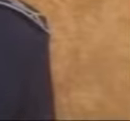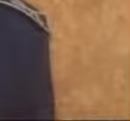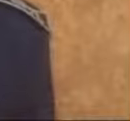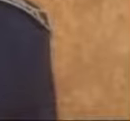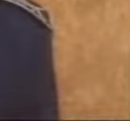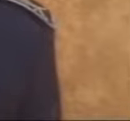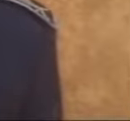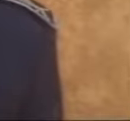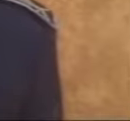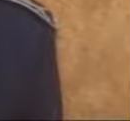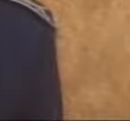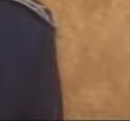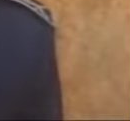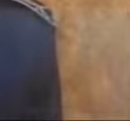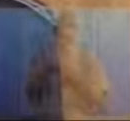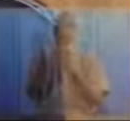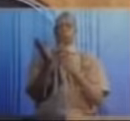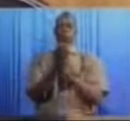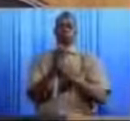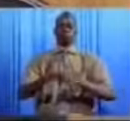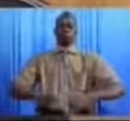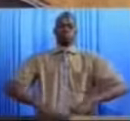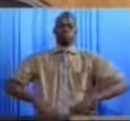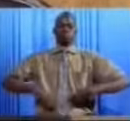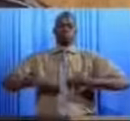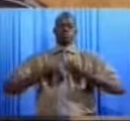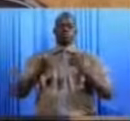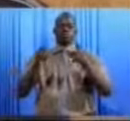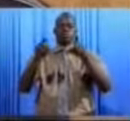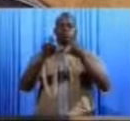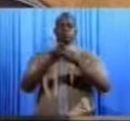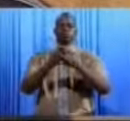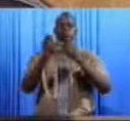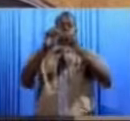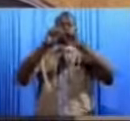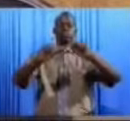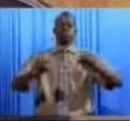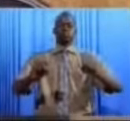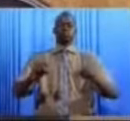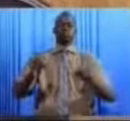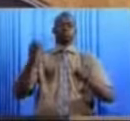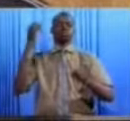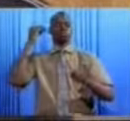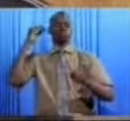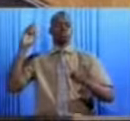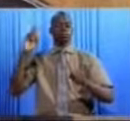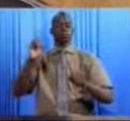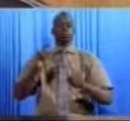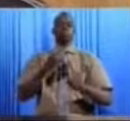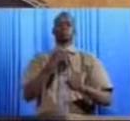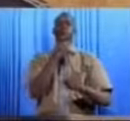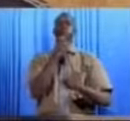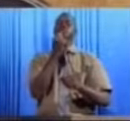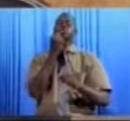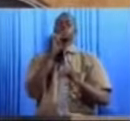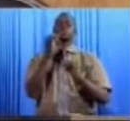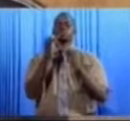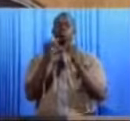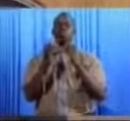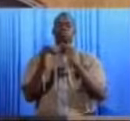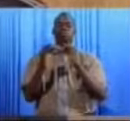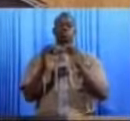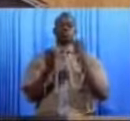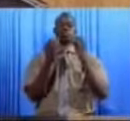et à la couture il ya bien sûr il a même décidé c'est pour dire que si les gens font quand tu parle le même